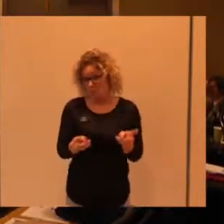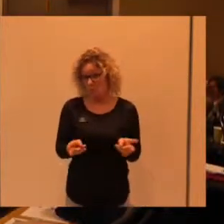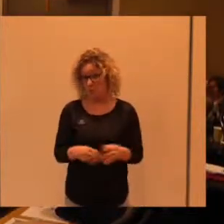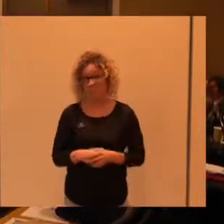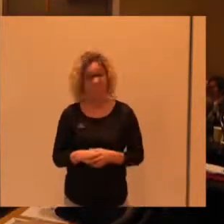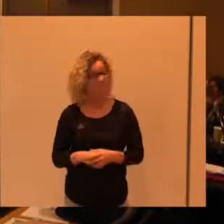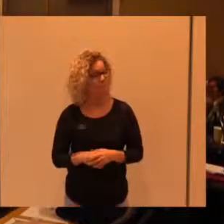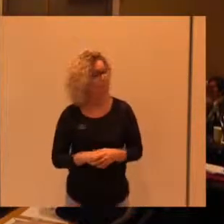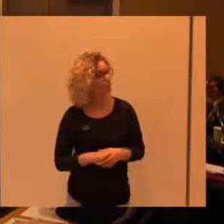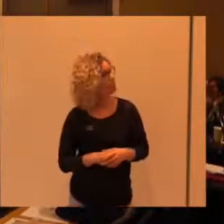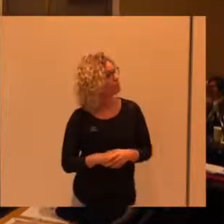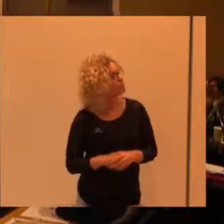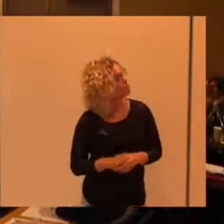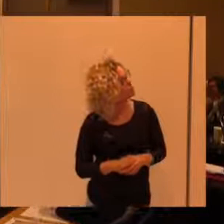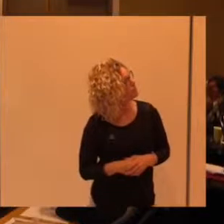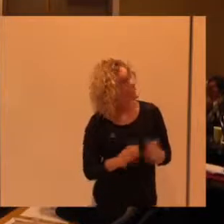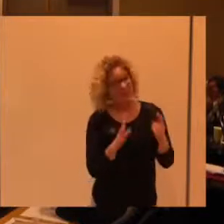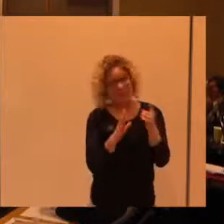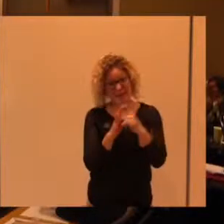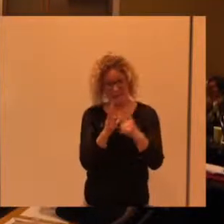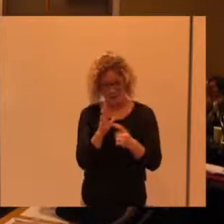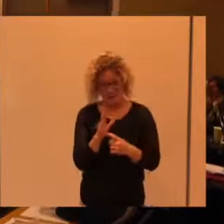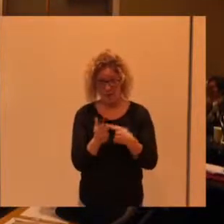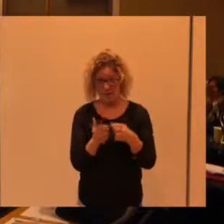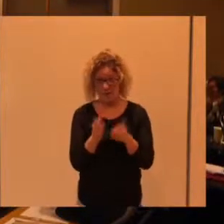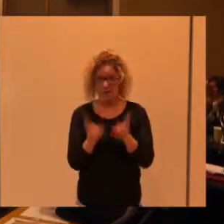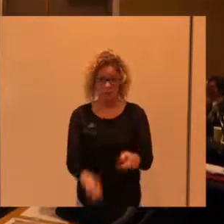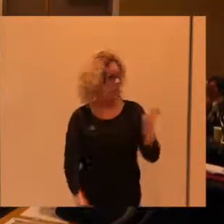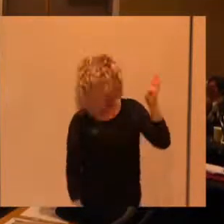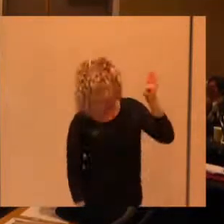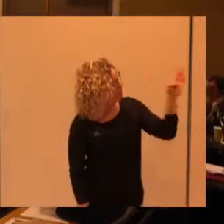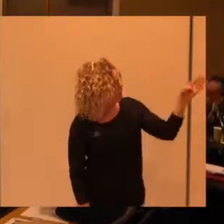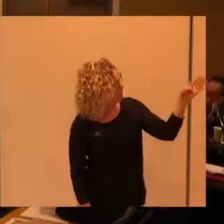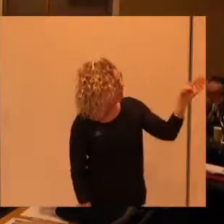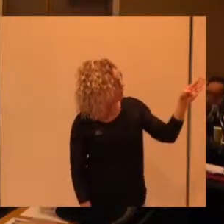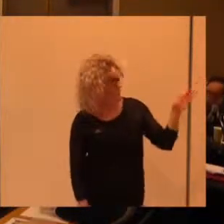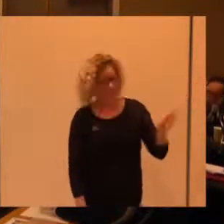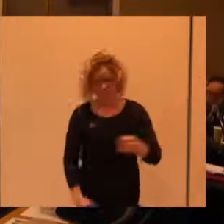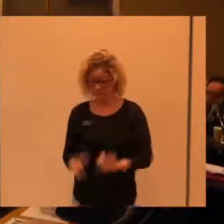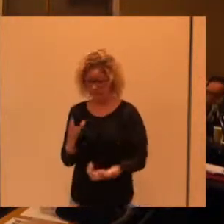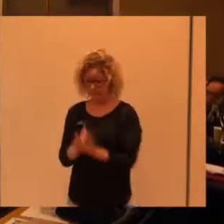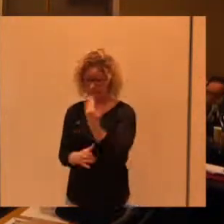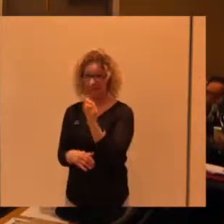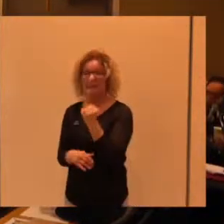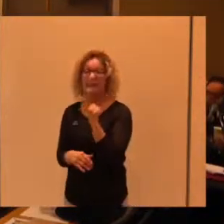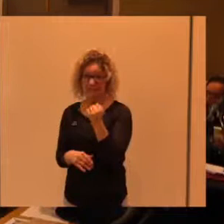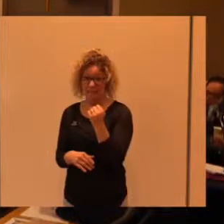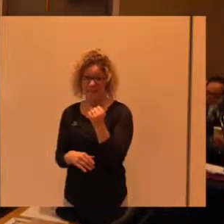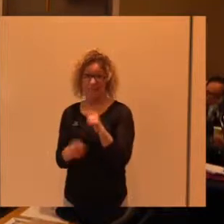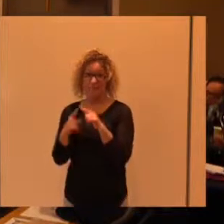Då heter de här reglerna Web Content Accessibility Guidelines. De har funnits sedan 1999, fanns